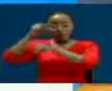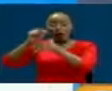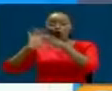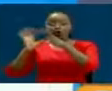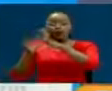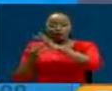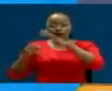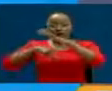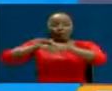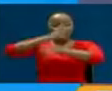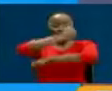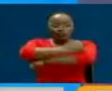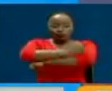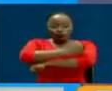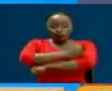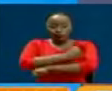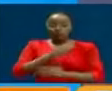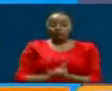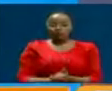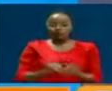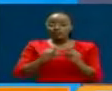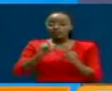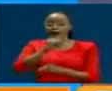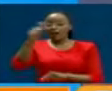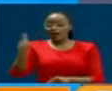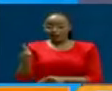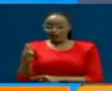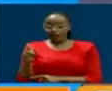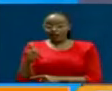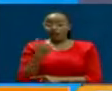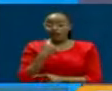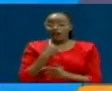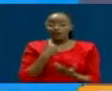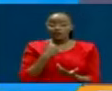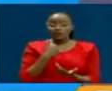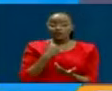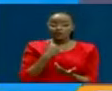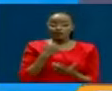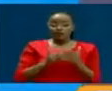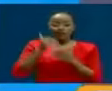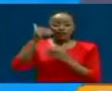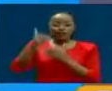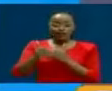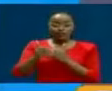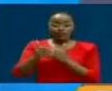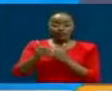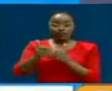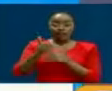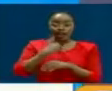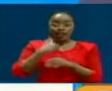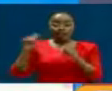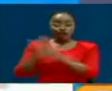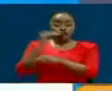We were aware she was going to pass like the others. But now we're disappointed that until next year again, the whole